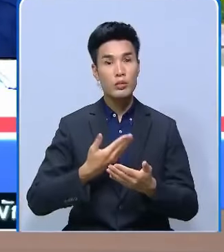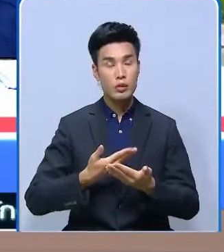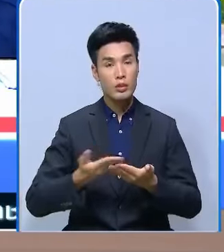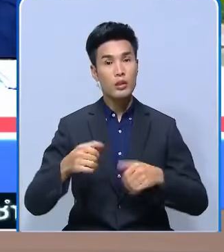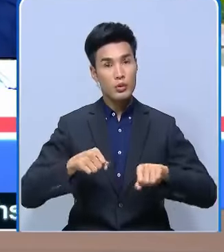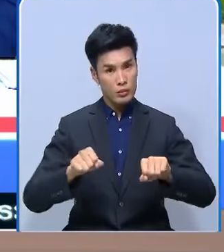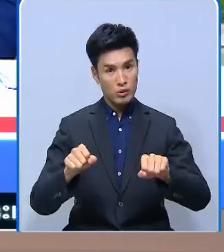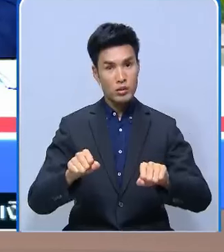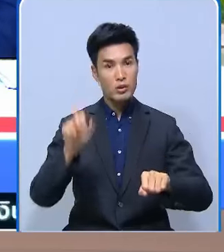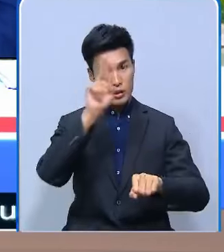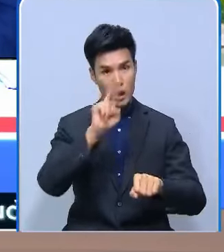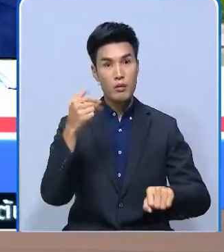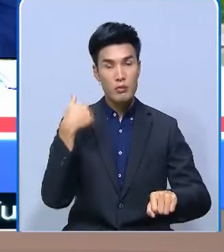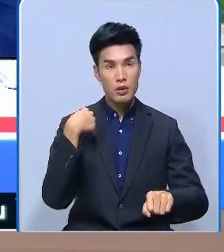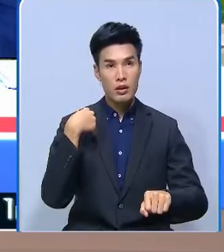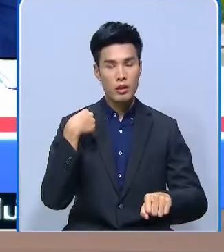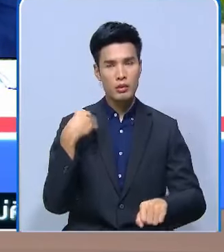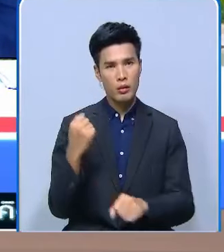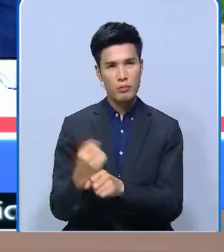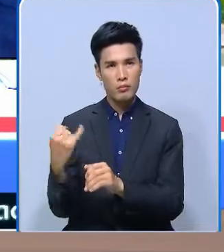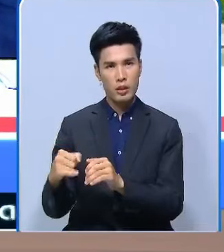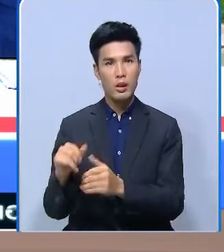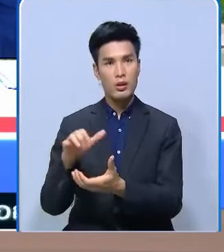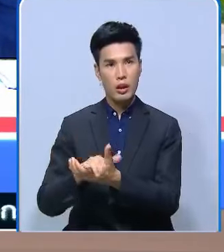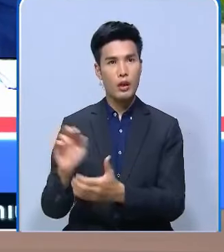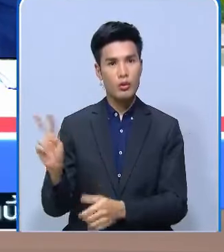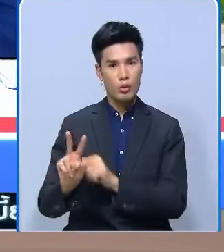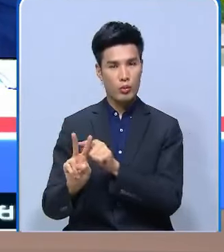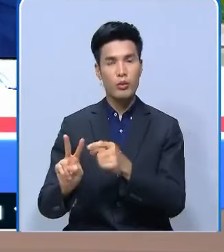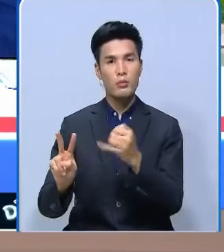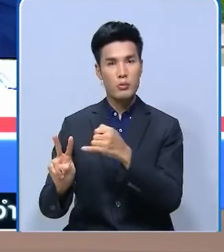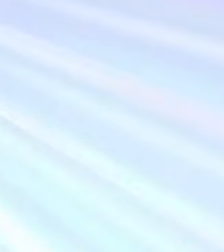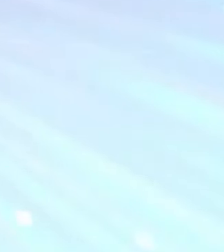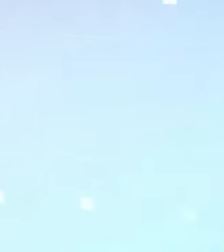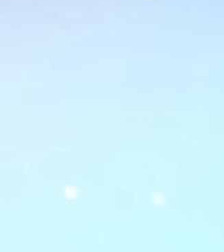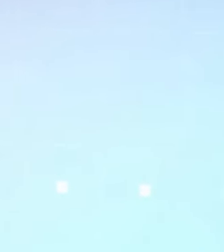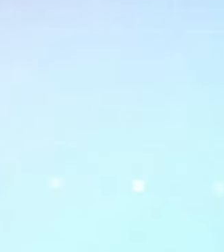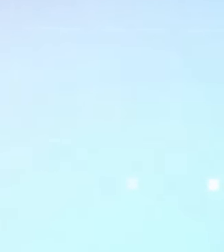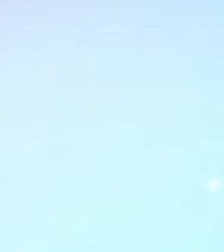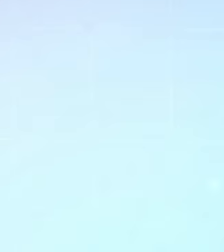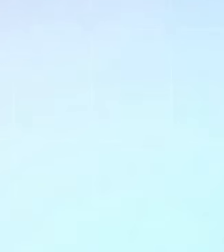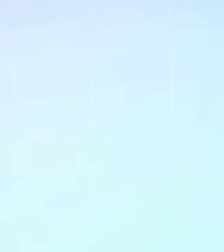าไปดื้อๆเลย ช่างชวนเหลือเกินนะเป็นผัวเป็นเมียหาเรื่องทำที่ผิดกฎหมาย